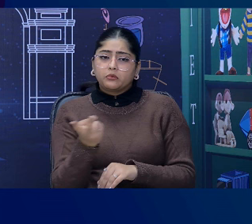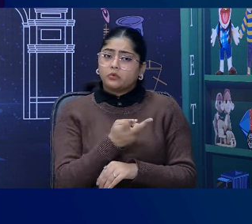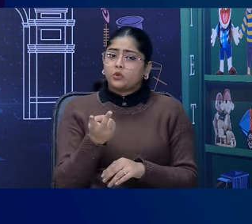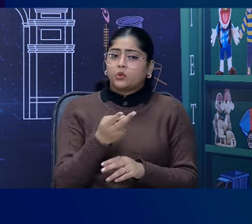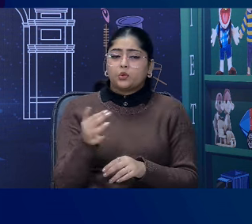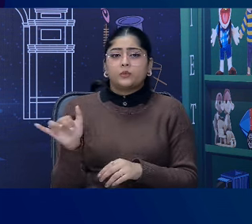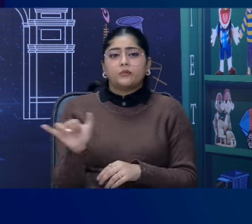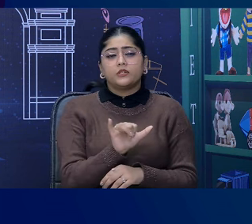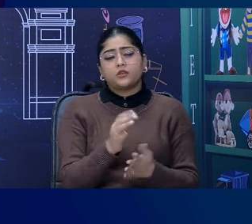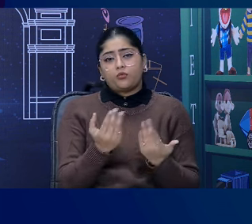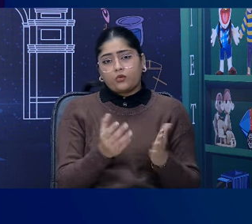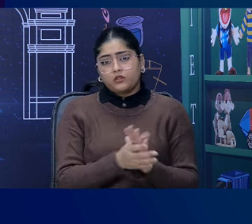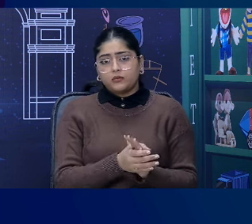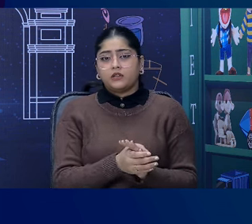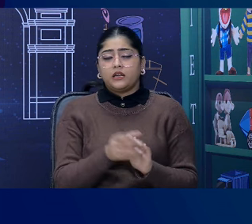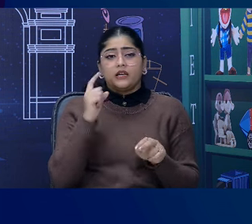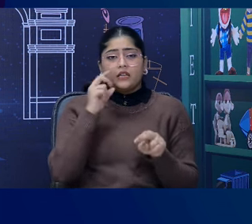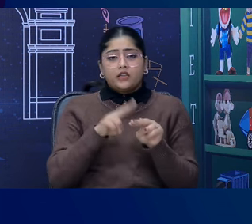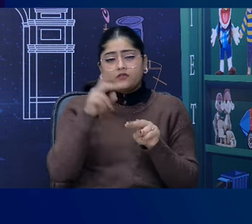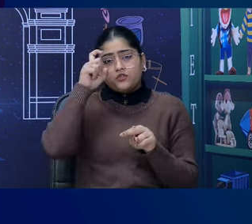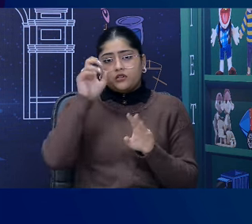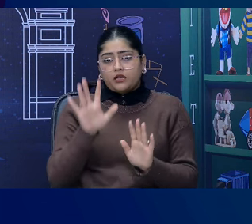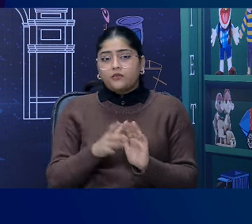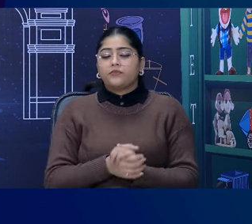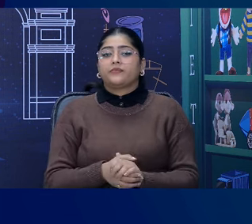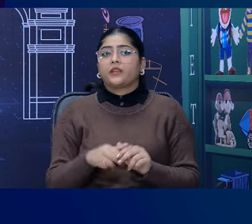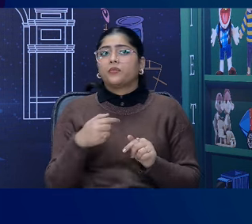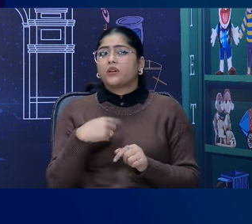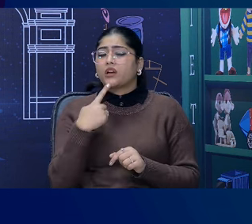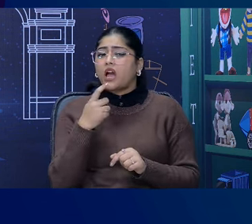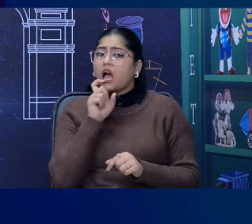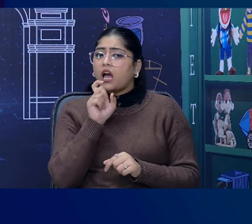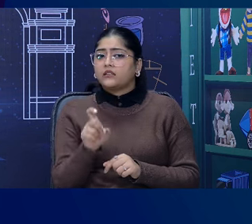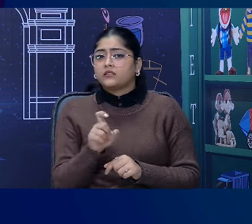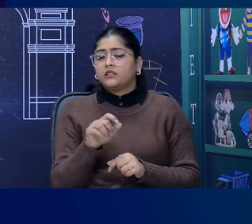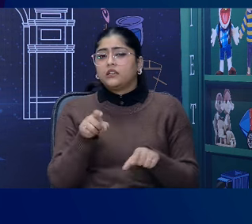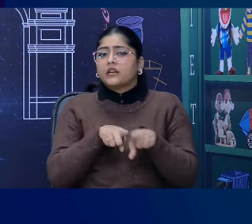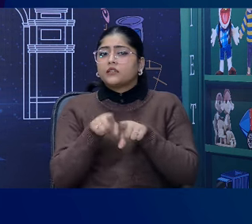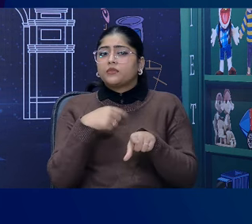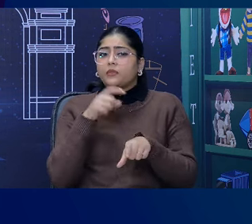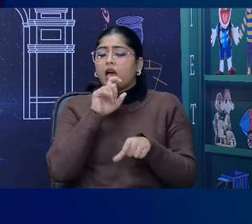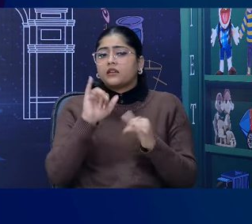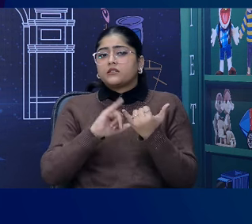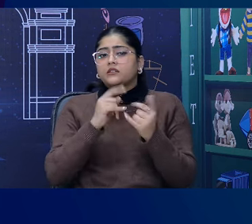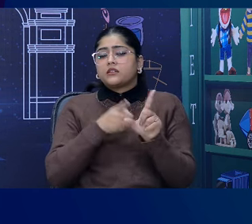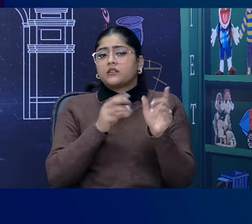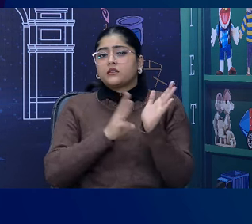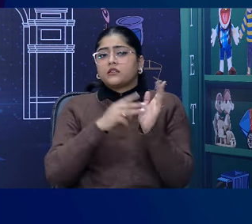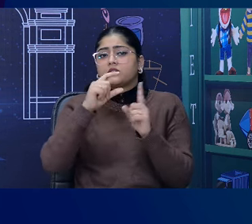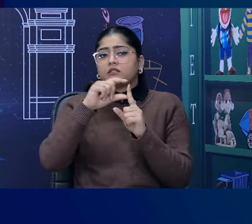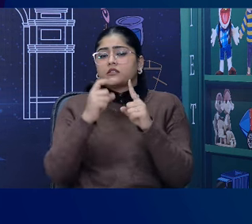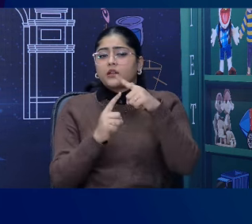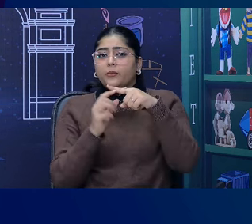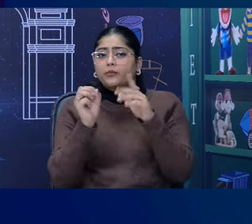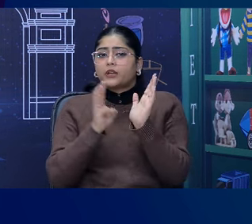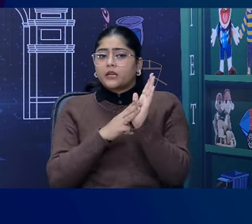वह स्ट्रेसफुल सिचुएशन में है मैम यहां पर मैं आपको रोकना चाहूंगी और सिमटम्स की अगर हम बात करें कॉसेस की हम बात करें